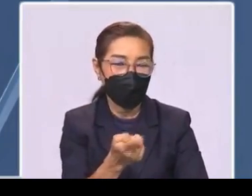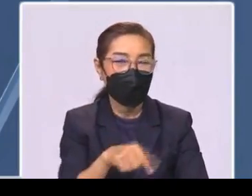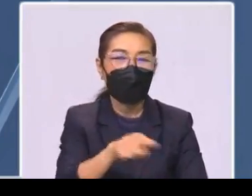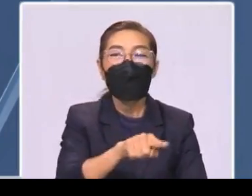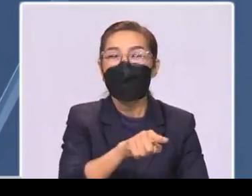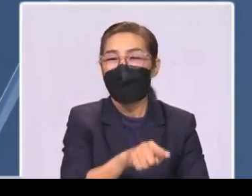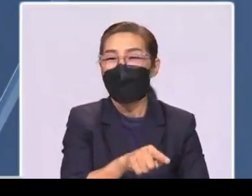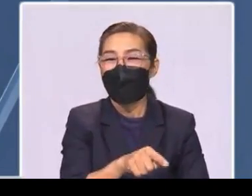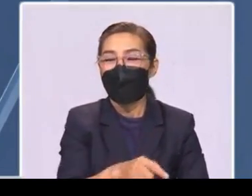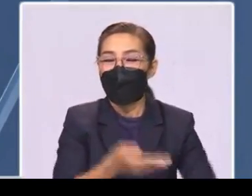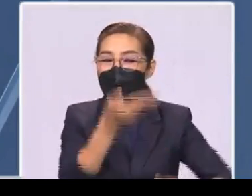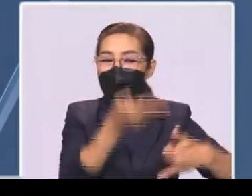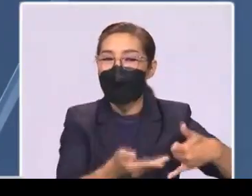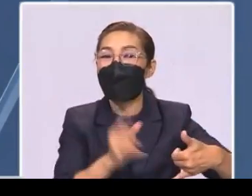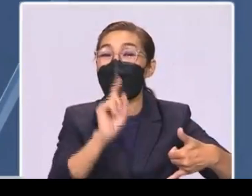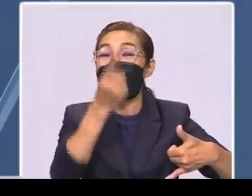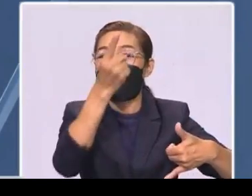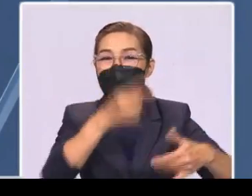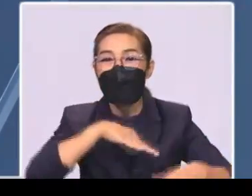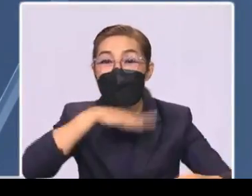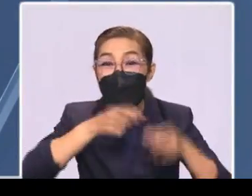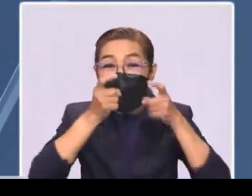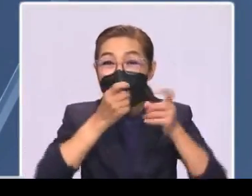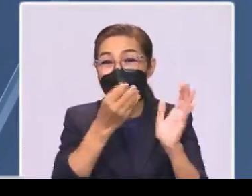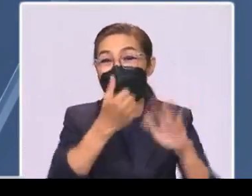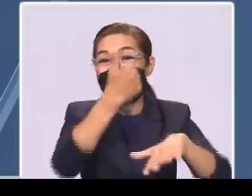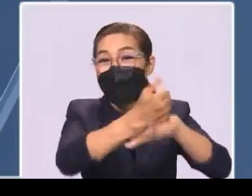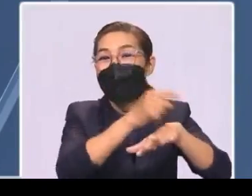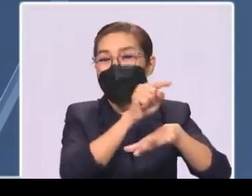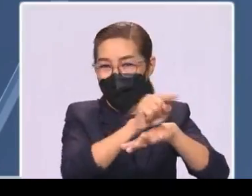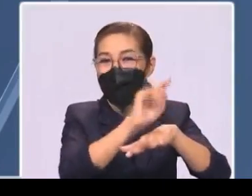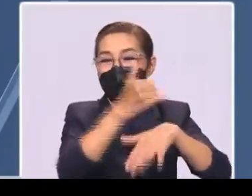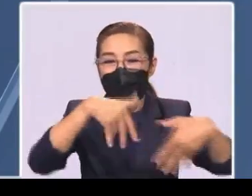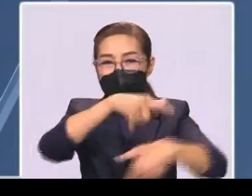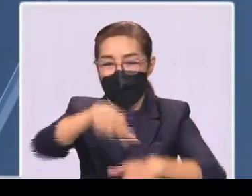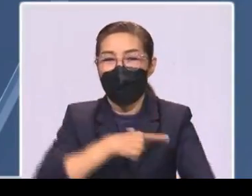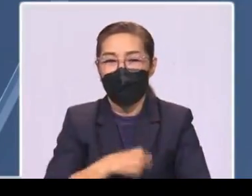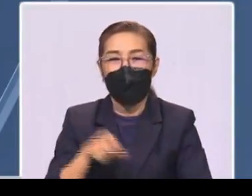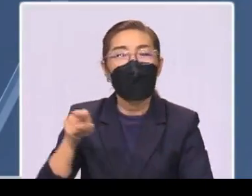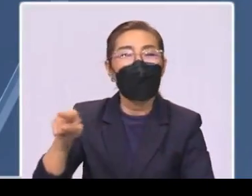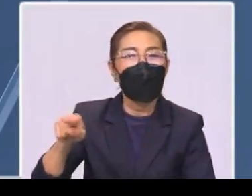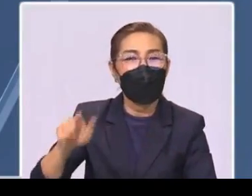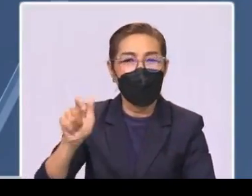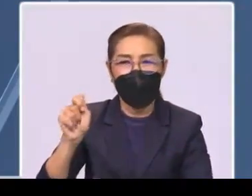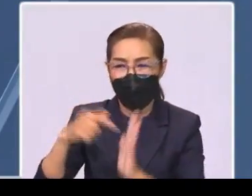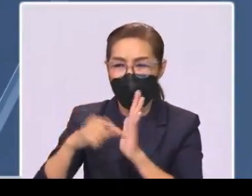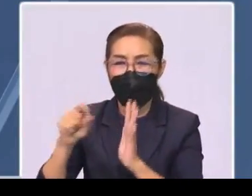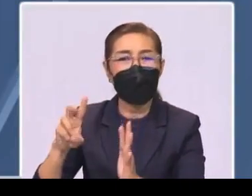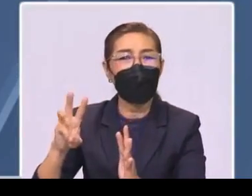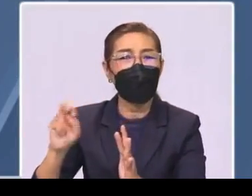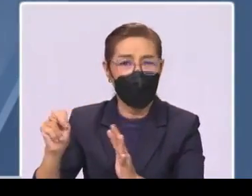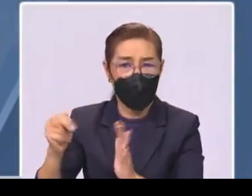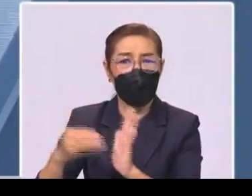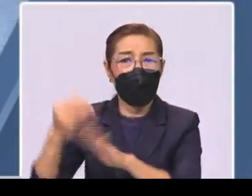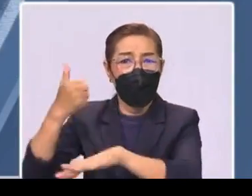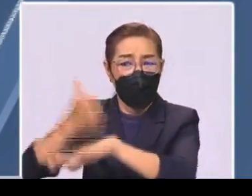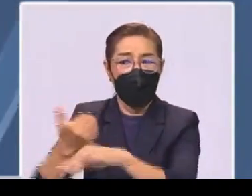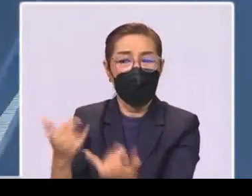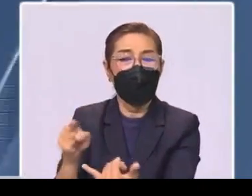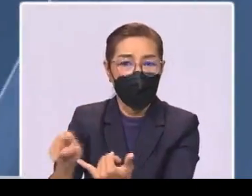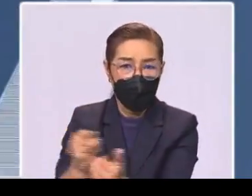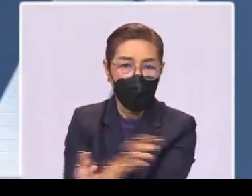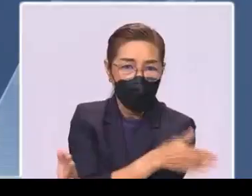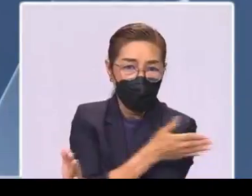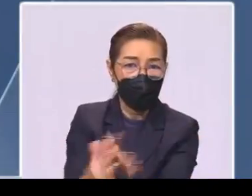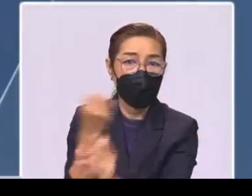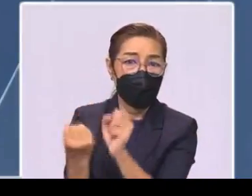ก็คนใหม่ก็ต้องก็ต้องมีกระแสแต่เจ้าตัวเพราะว่าคนเก่าเนี่ยท่านผู้ว่าอัศวินเนี่ยจะยังไงก็แล้วแต่ก็ได้โชว์ฝี